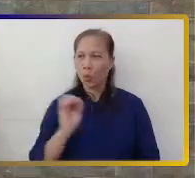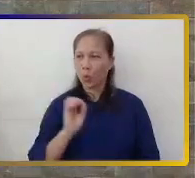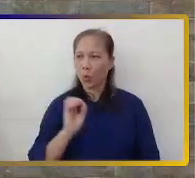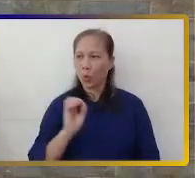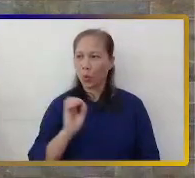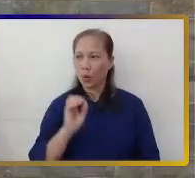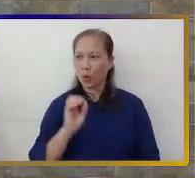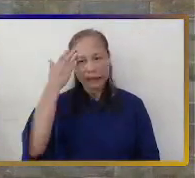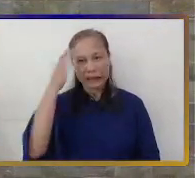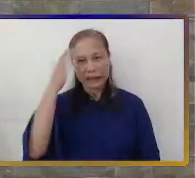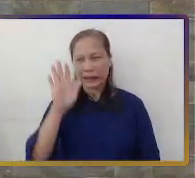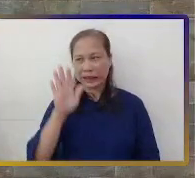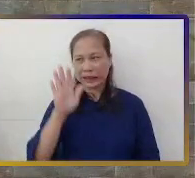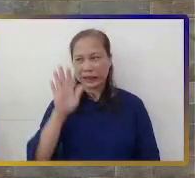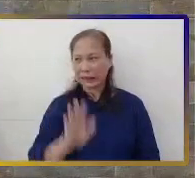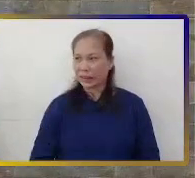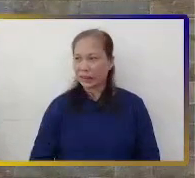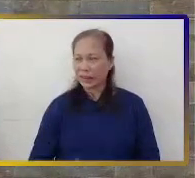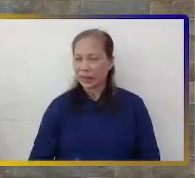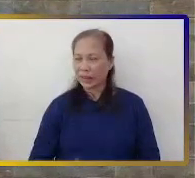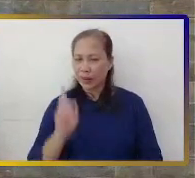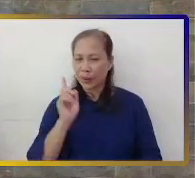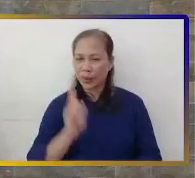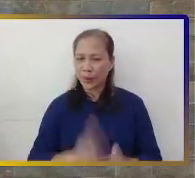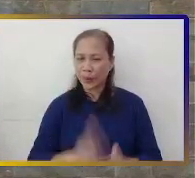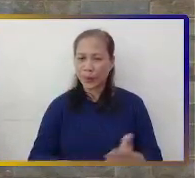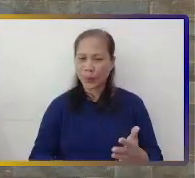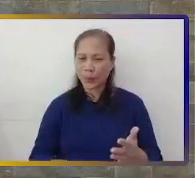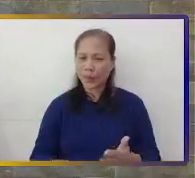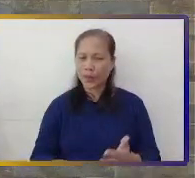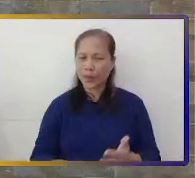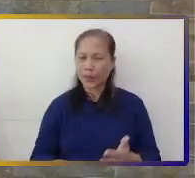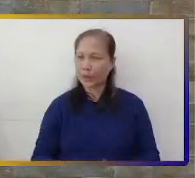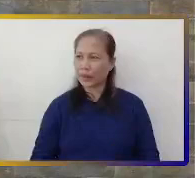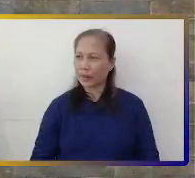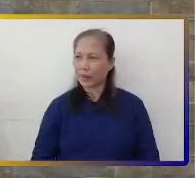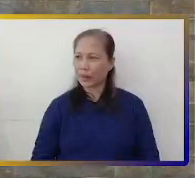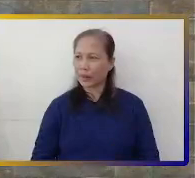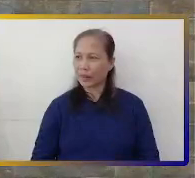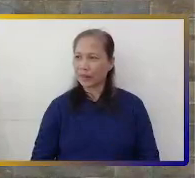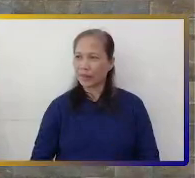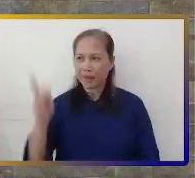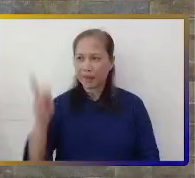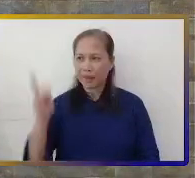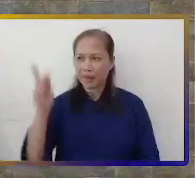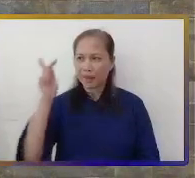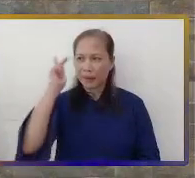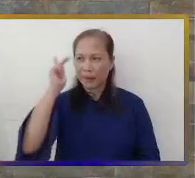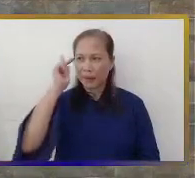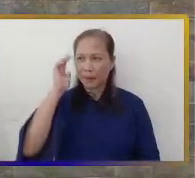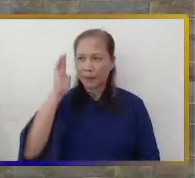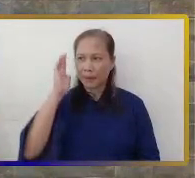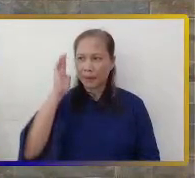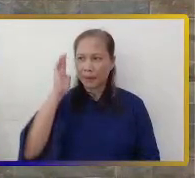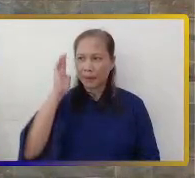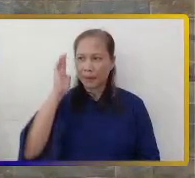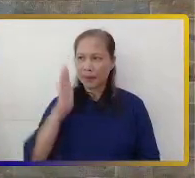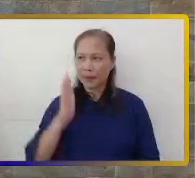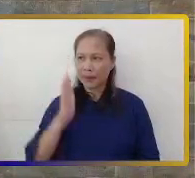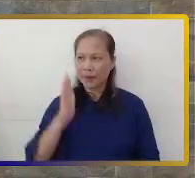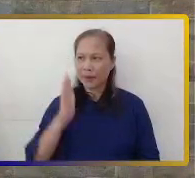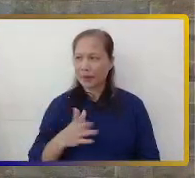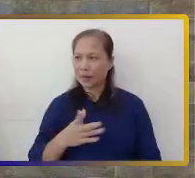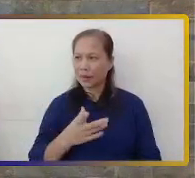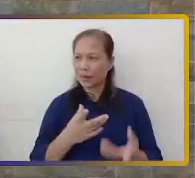the church you see that mag pinaliwanag na po yan ni Pastor po dito so hindi po yan Parehas ng konsepto ng makikita po